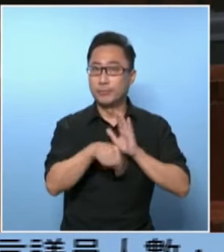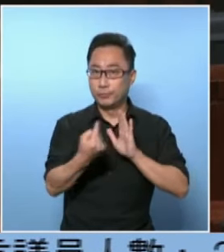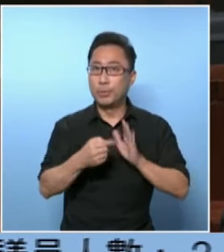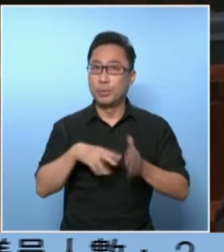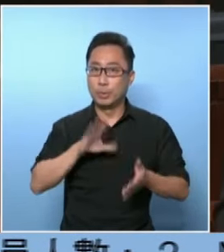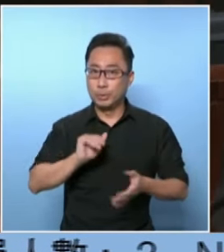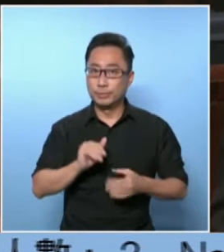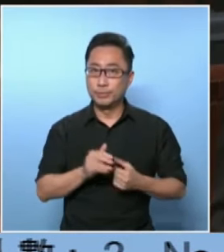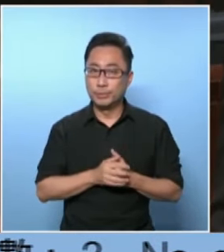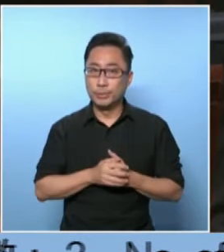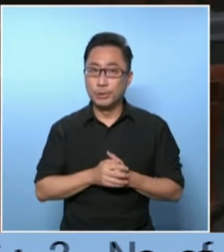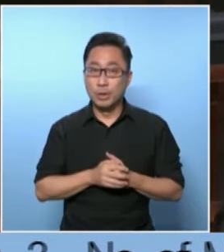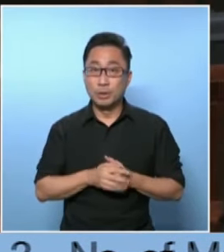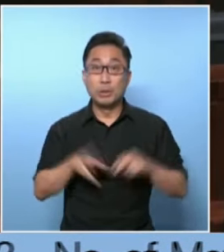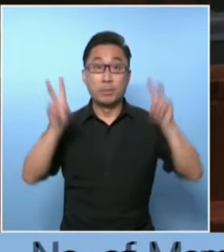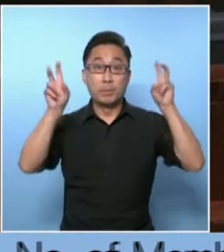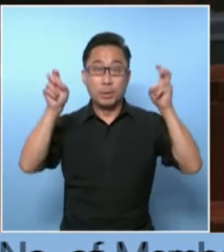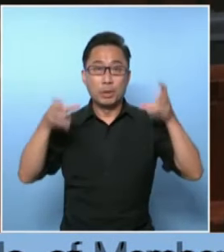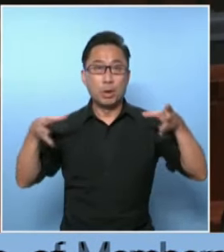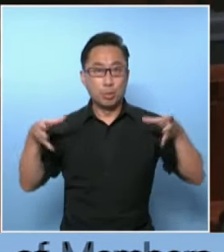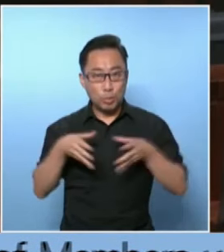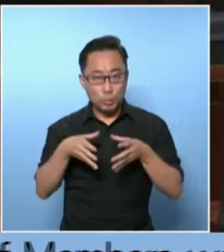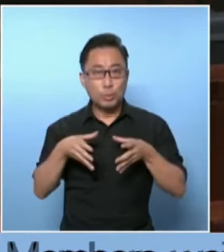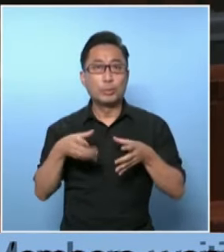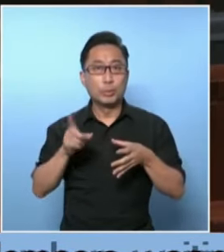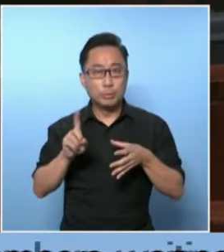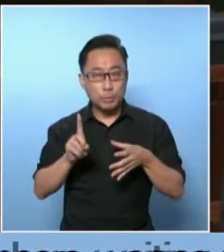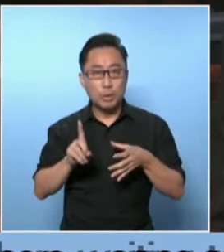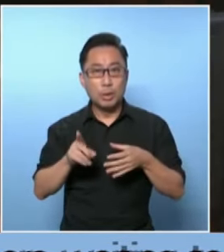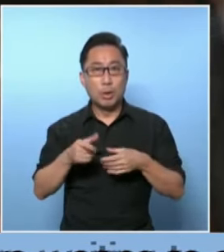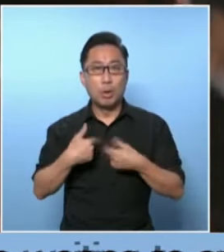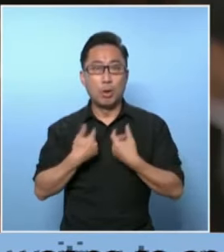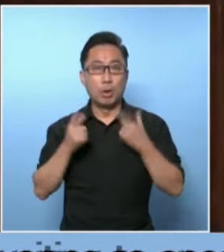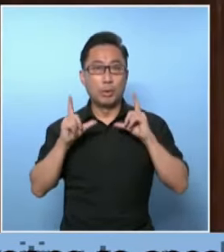然就著共用的一些活動來說，剛才我想政制局都答了，我這裡不重複了，多謝主席。